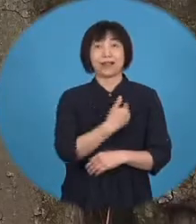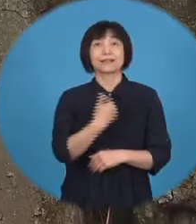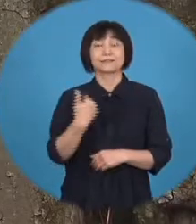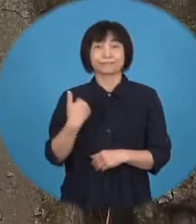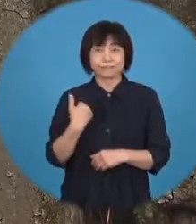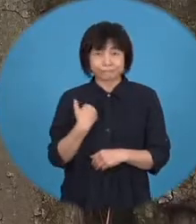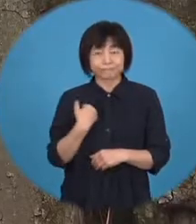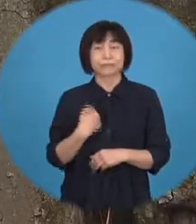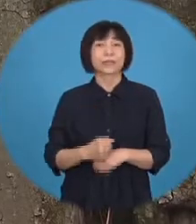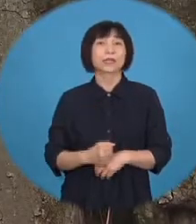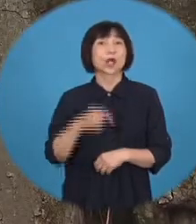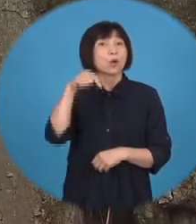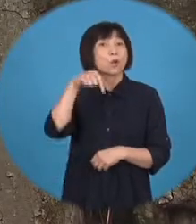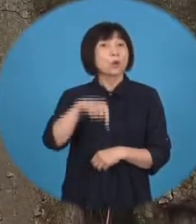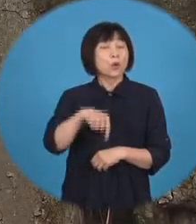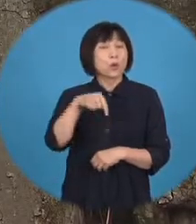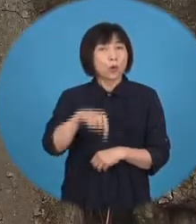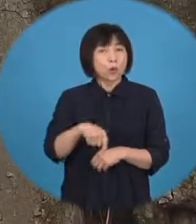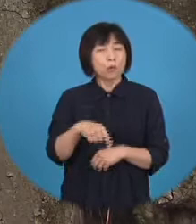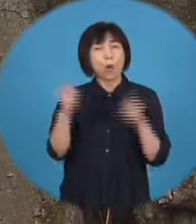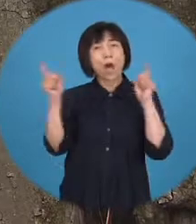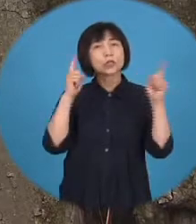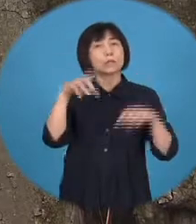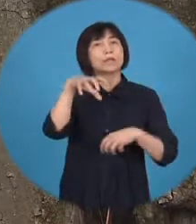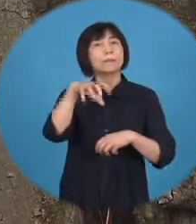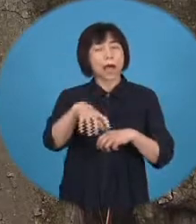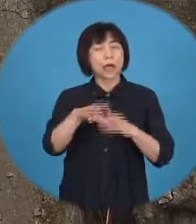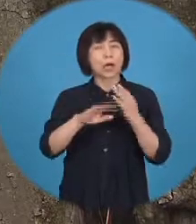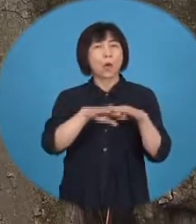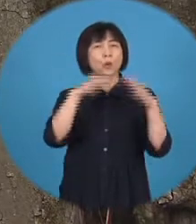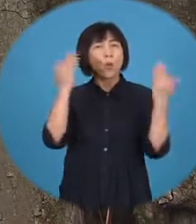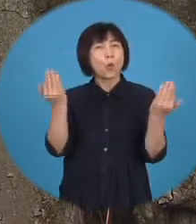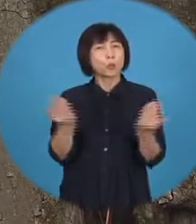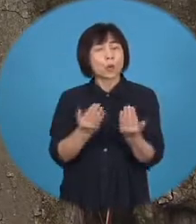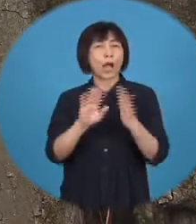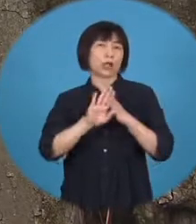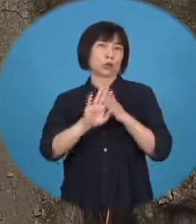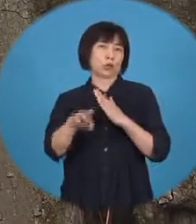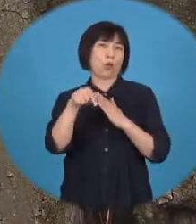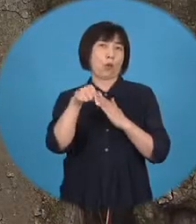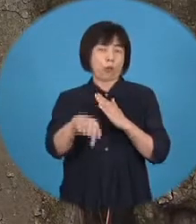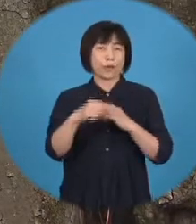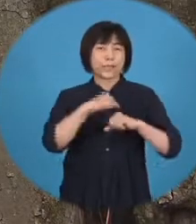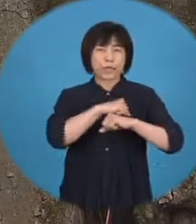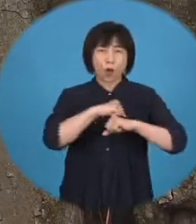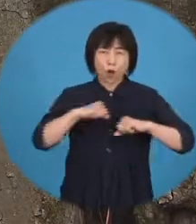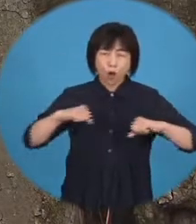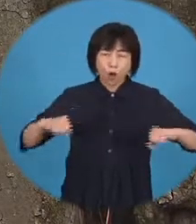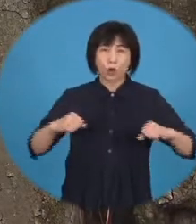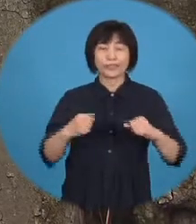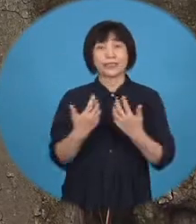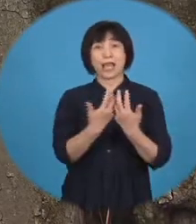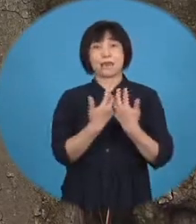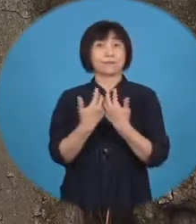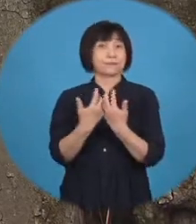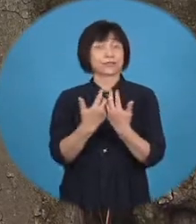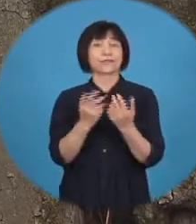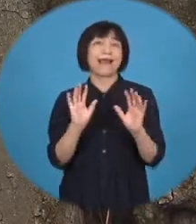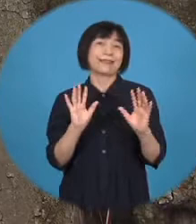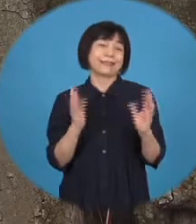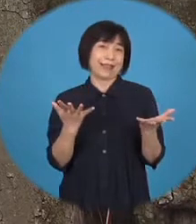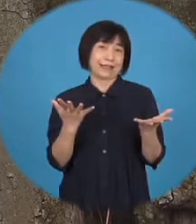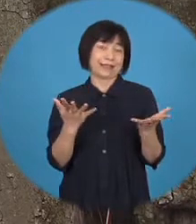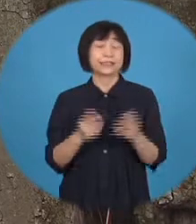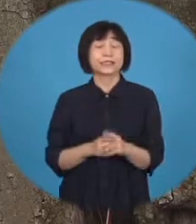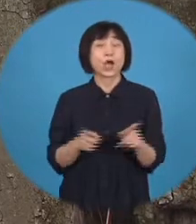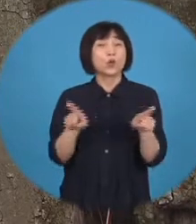養老公園はほとんどの施設が屋外施設で、敷地もとても広いため密の状態となりにくく、ウィズコ